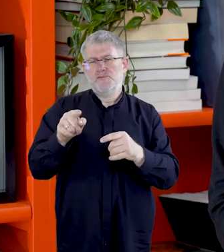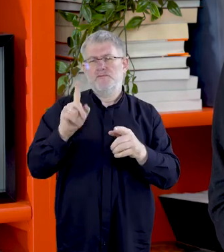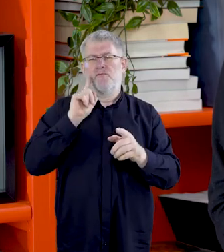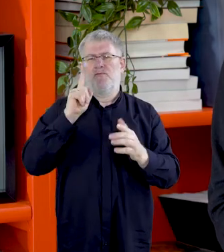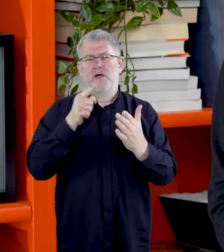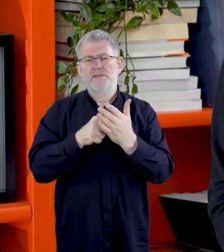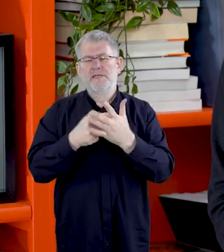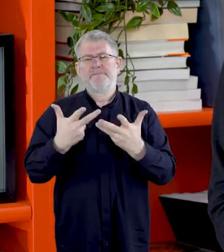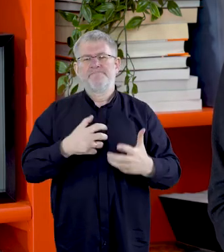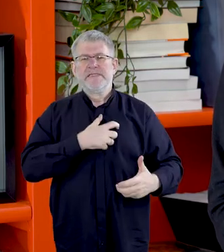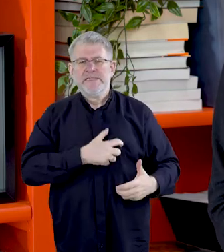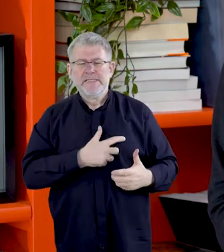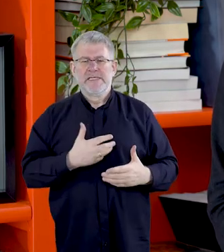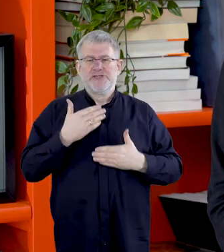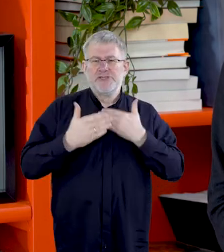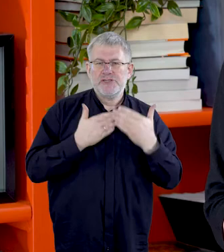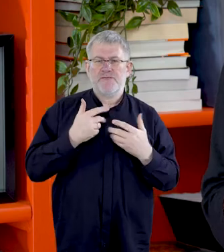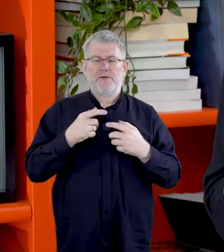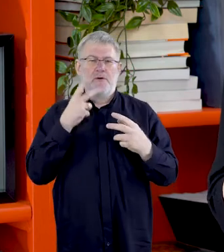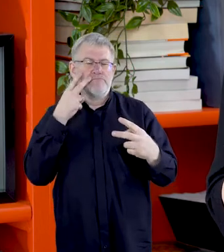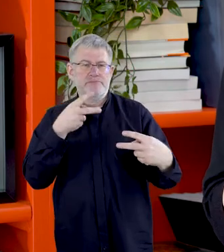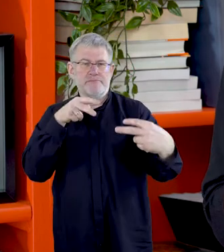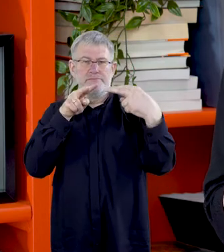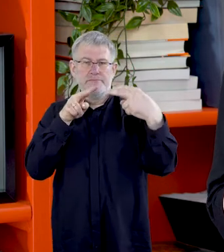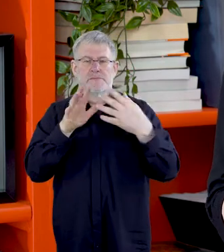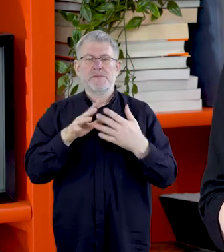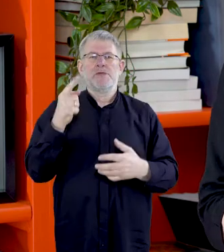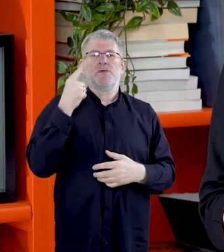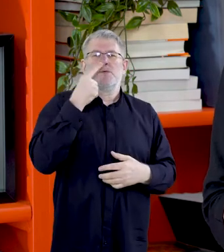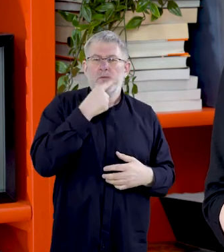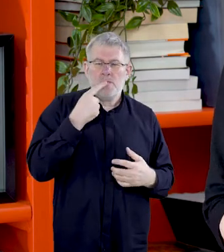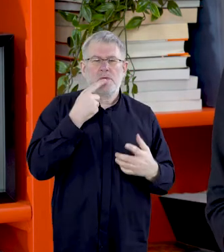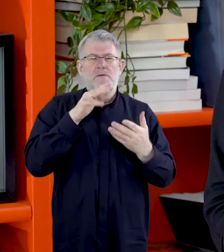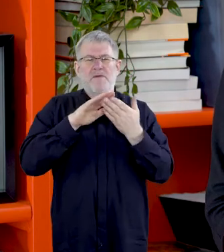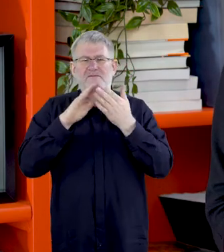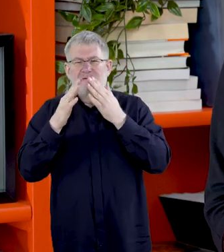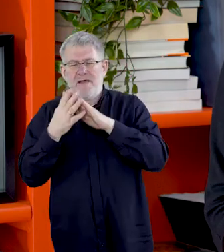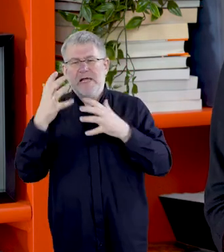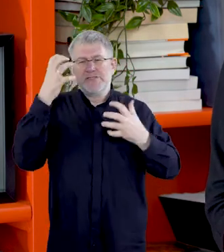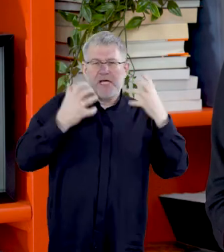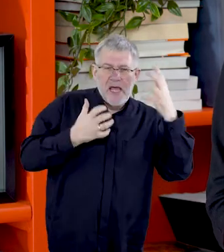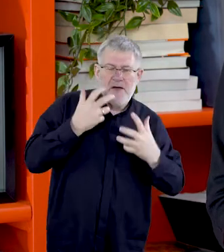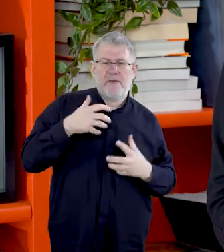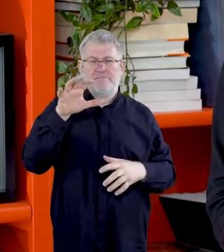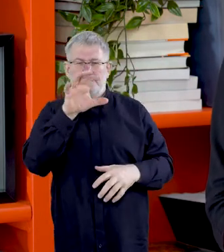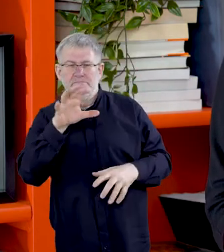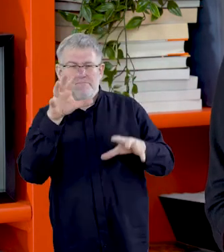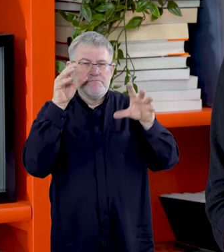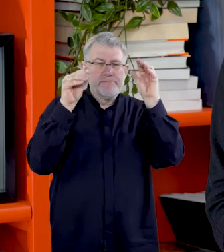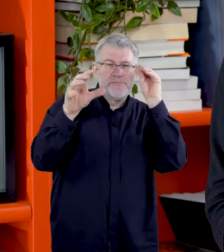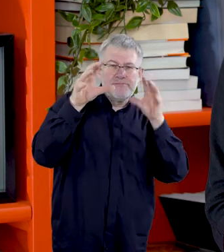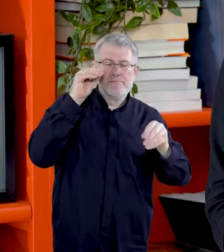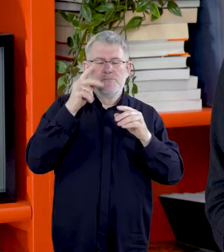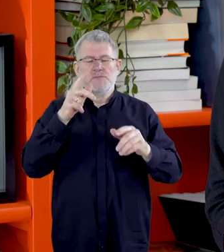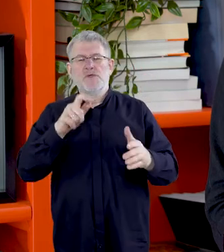ta życzliwość, kontakt wzrokowy, wzajemne zczytywanie właśnie mowy ciała jest kluczem